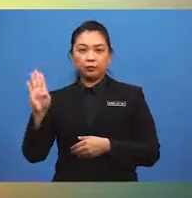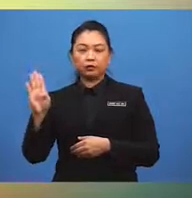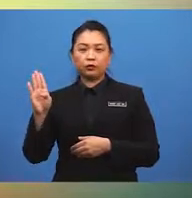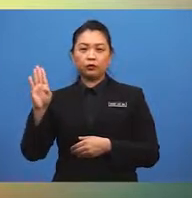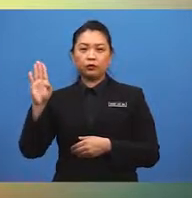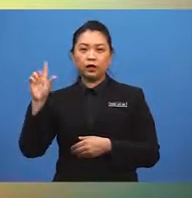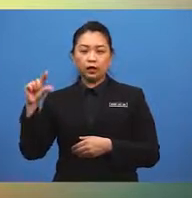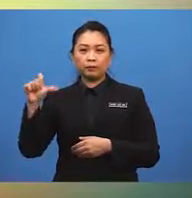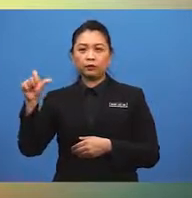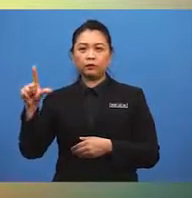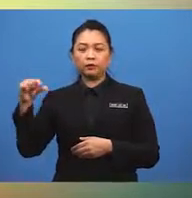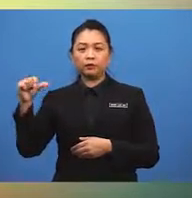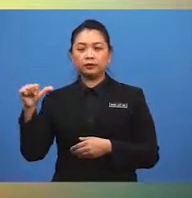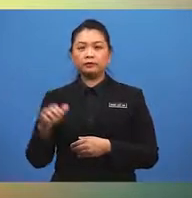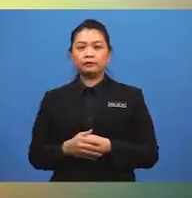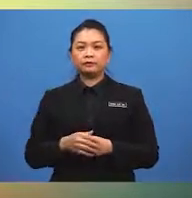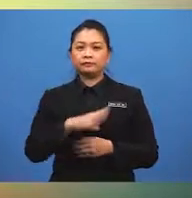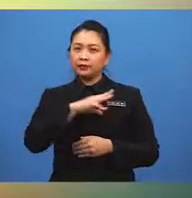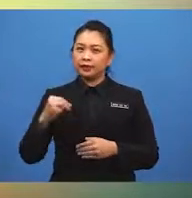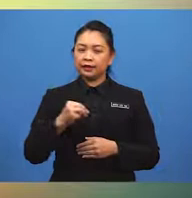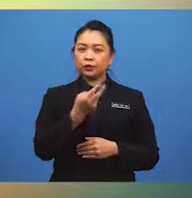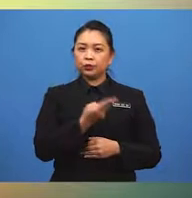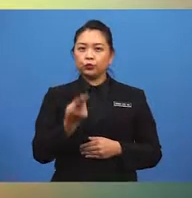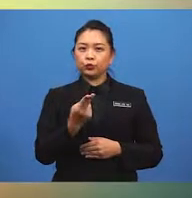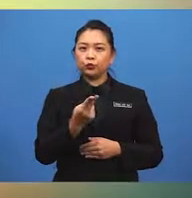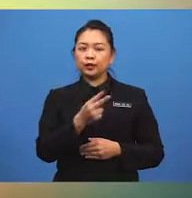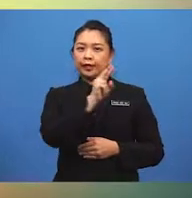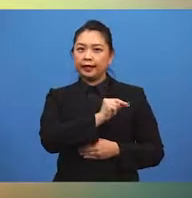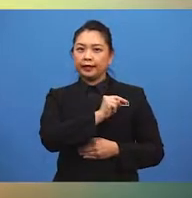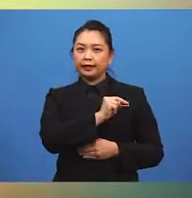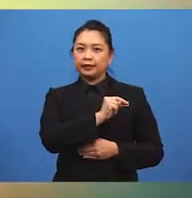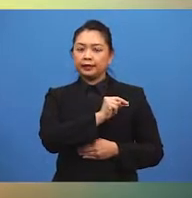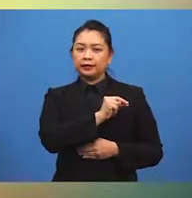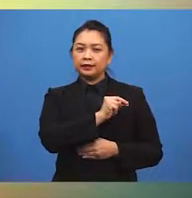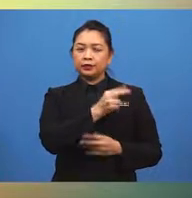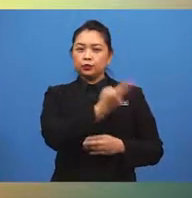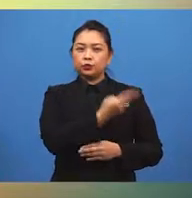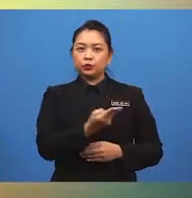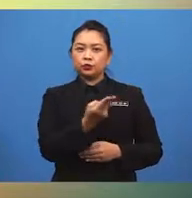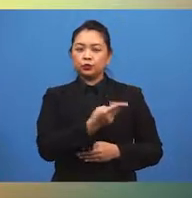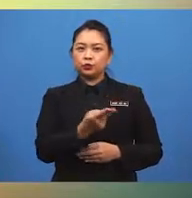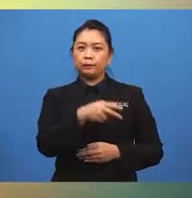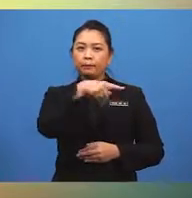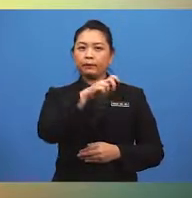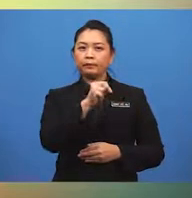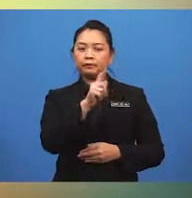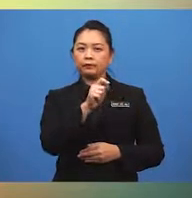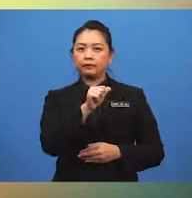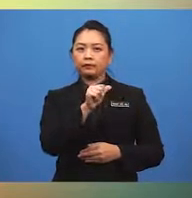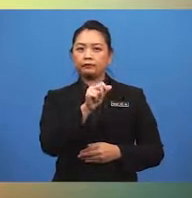aluminium dan galium. Manakala unsur dopan jenis N terdiri dari unsur pentavalen